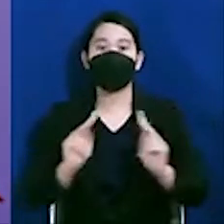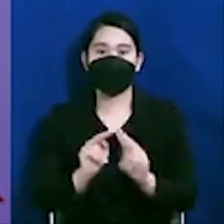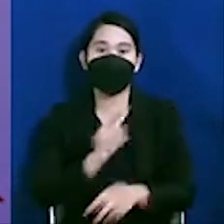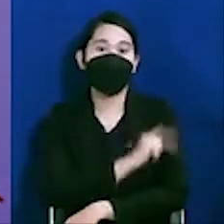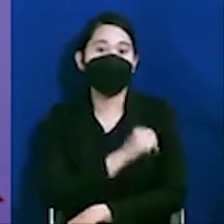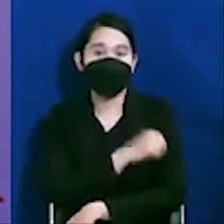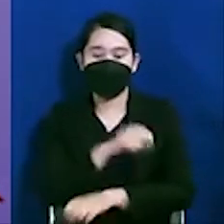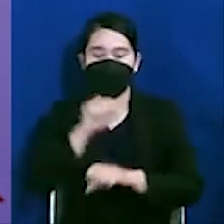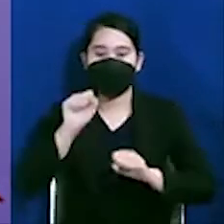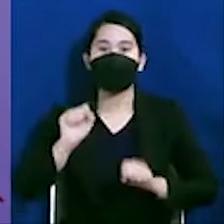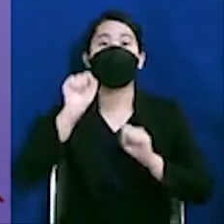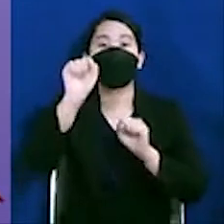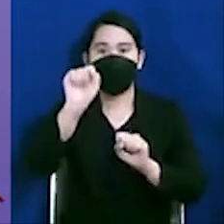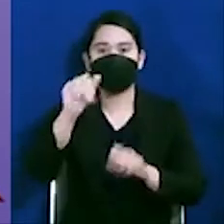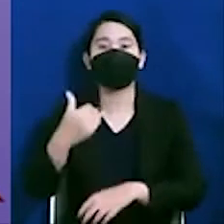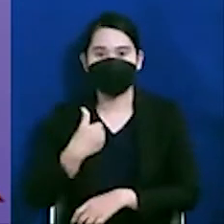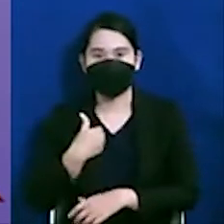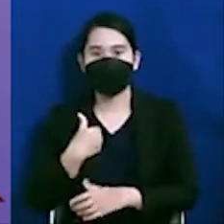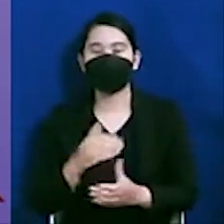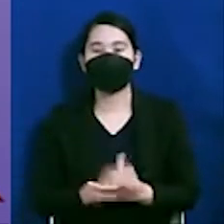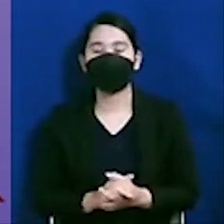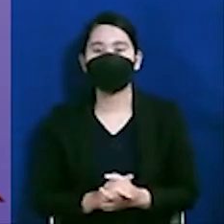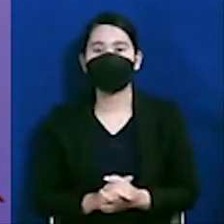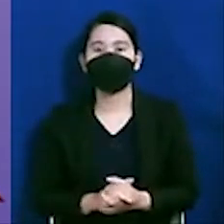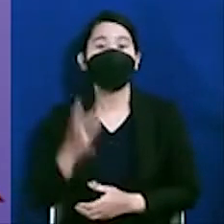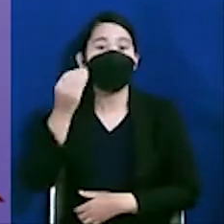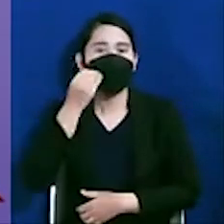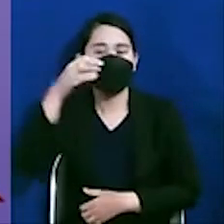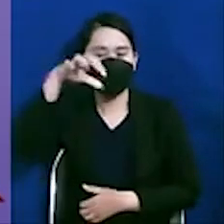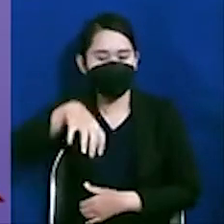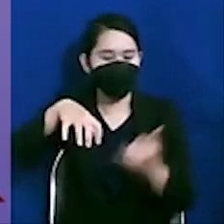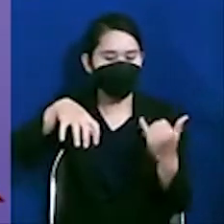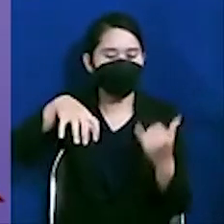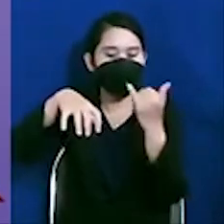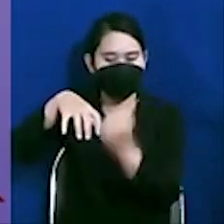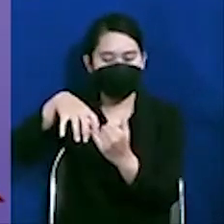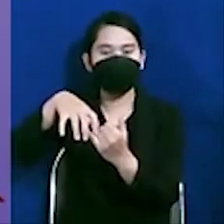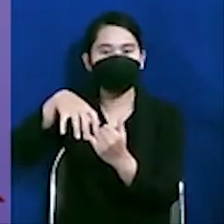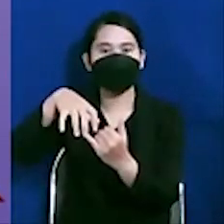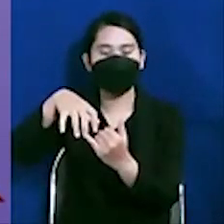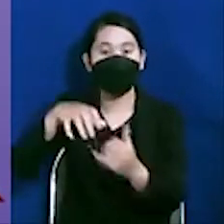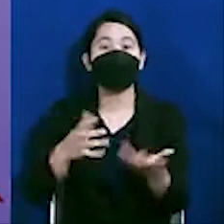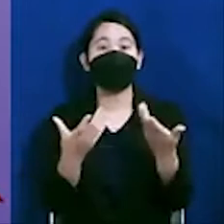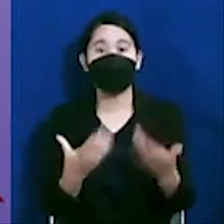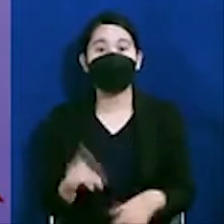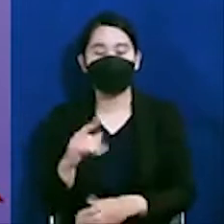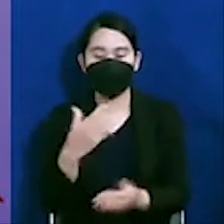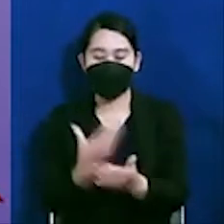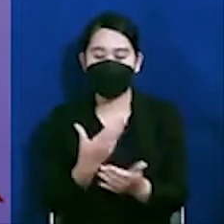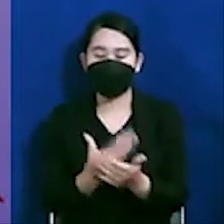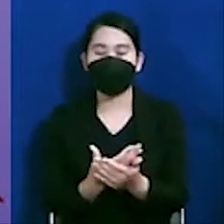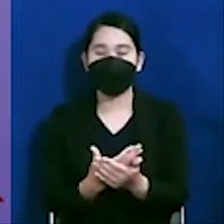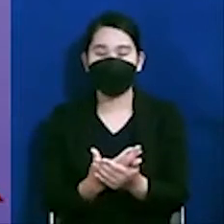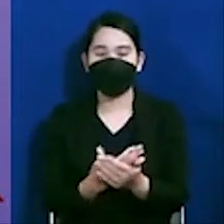เรื่องสารที่บ้านดังกล่าวและก็ 6ไอ้โซลูชั่นในลักษณะ 134บาทนะครับรวมทั้งจะนำค่าใช้จ่าย